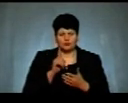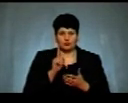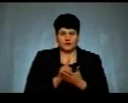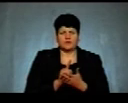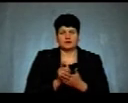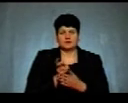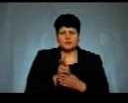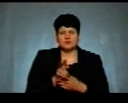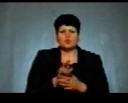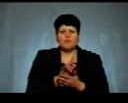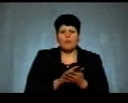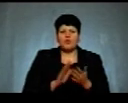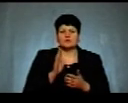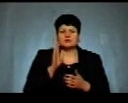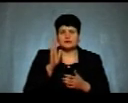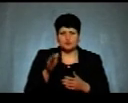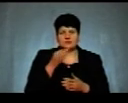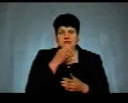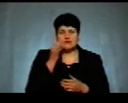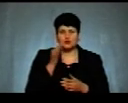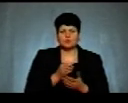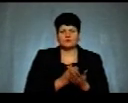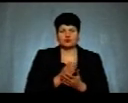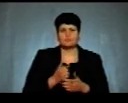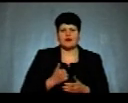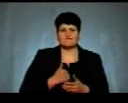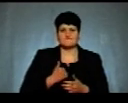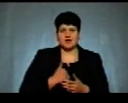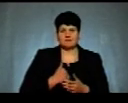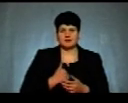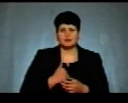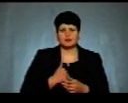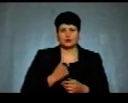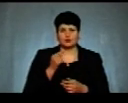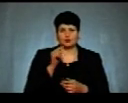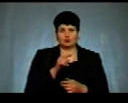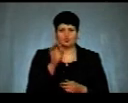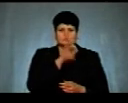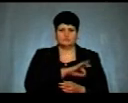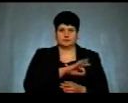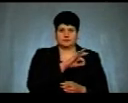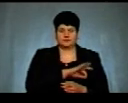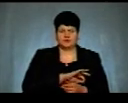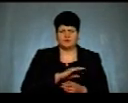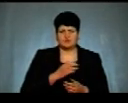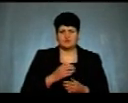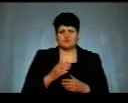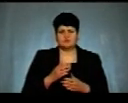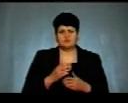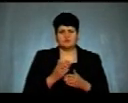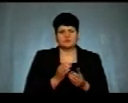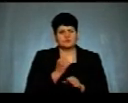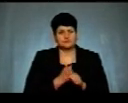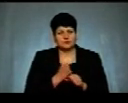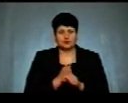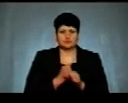щоб в подальшому цей досвід набути служби в армії, йому корисний був його і в кар'єрі, і в